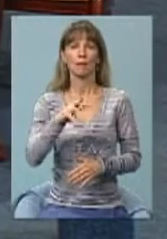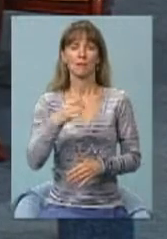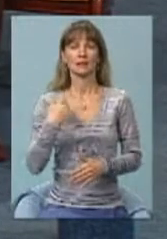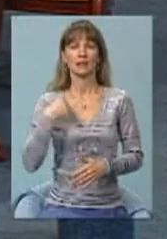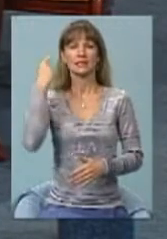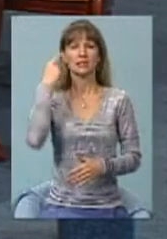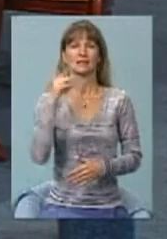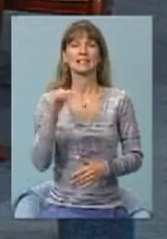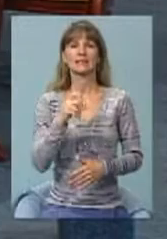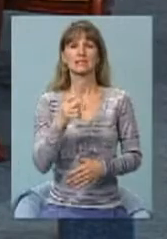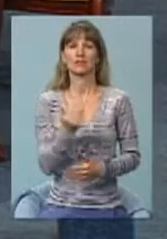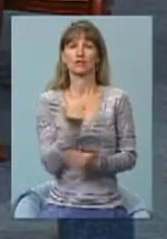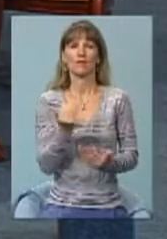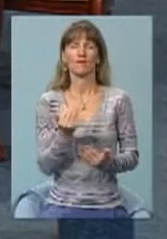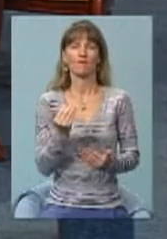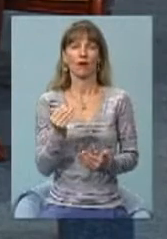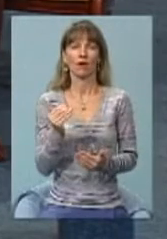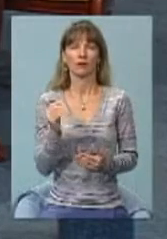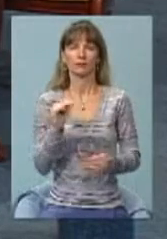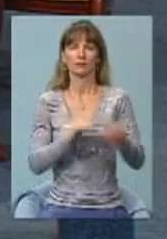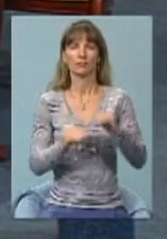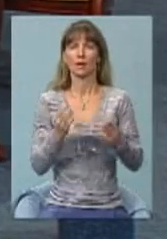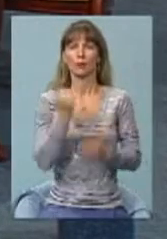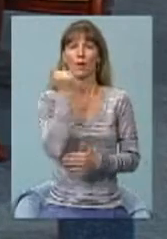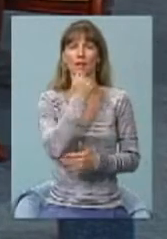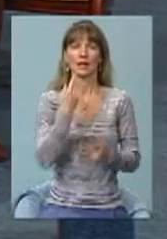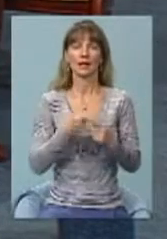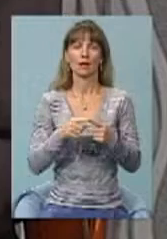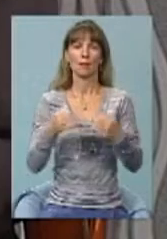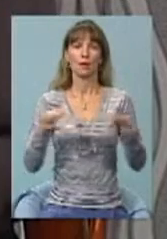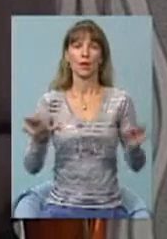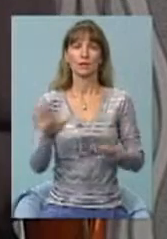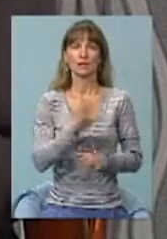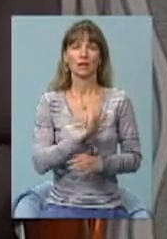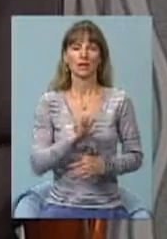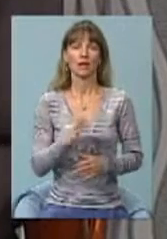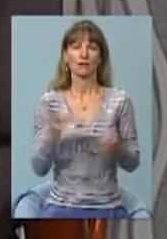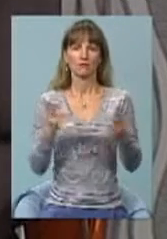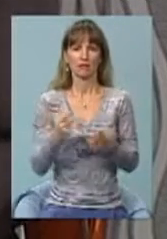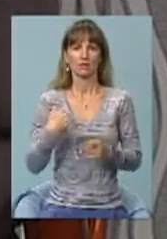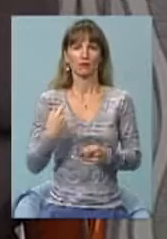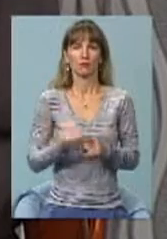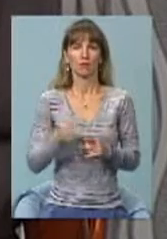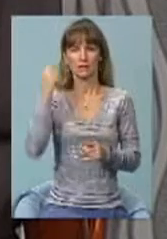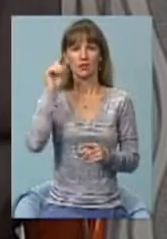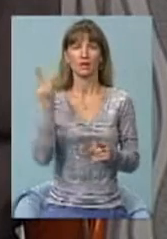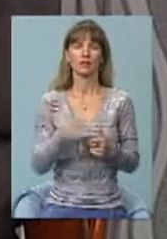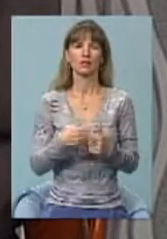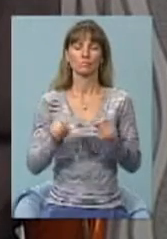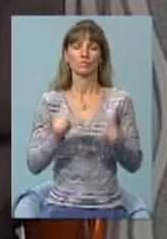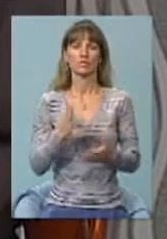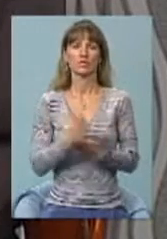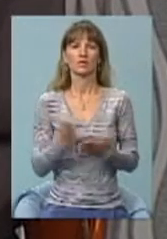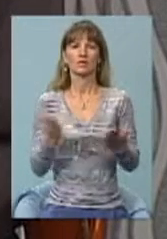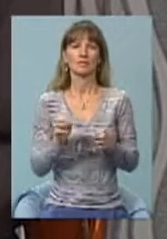чого створений, наприклад, там, якась певна там тканина або простір, чи варто нам це знати, чи, можливо, є якісь спеціальні